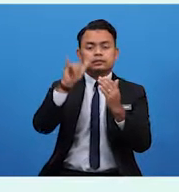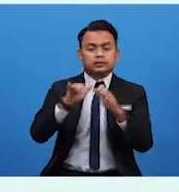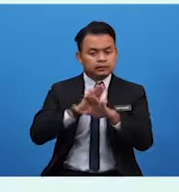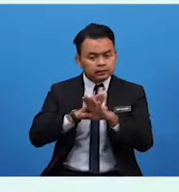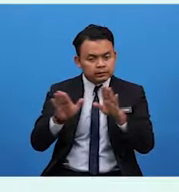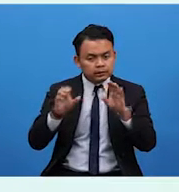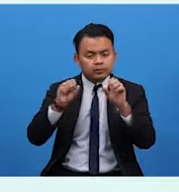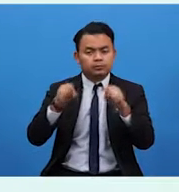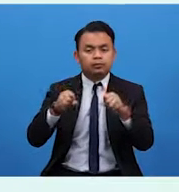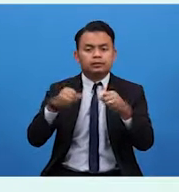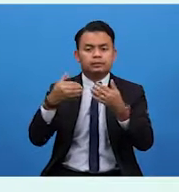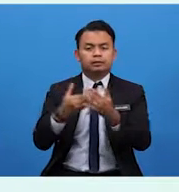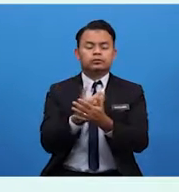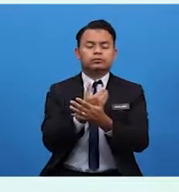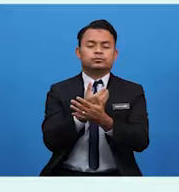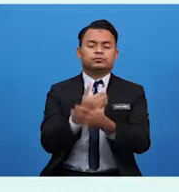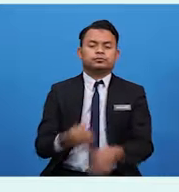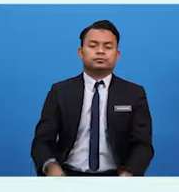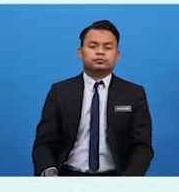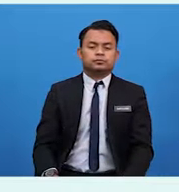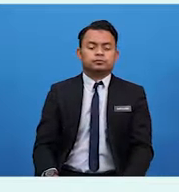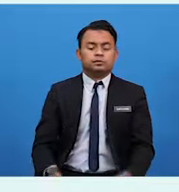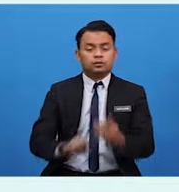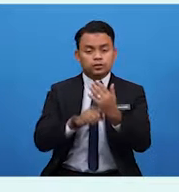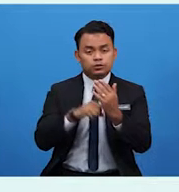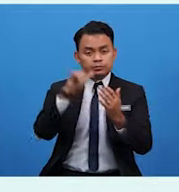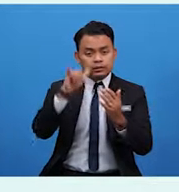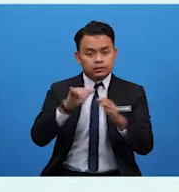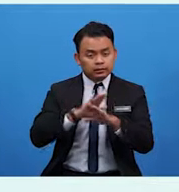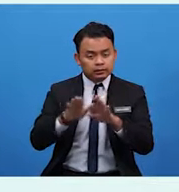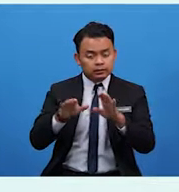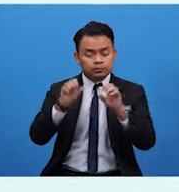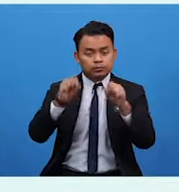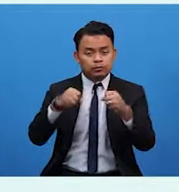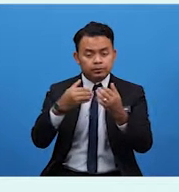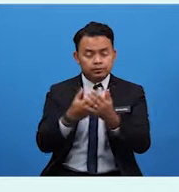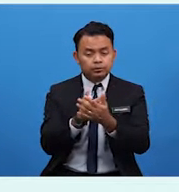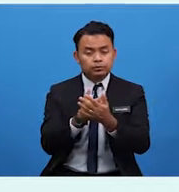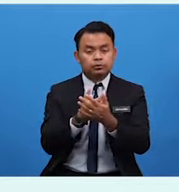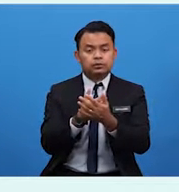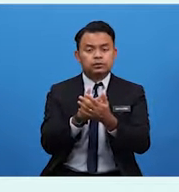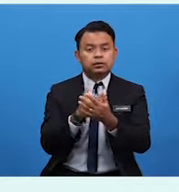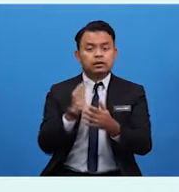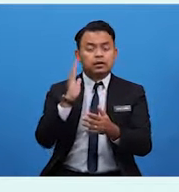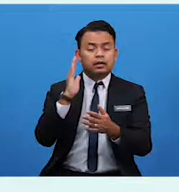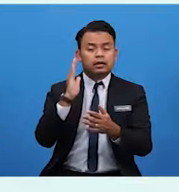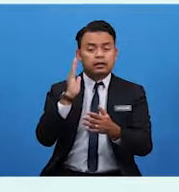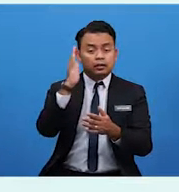Sumber yang tidak boleh diperbaharui ialah sumber bekalan yang akan habis dan tidak boleh dikitar